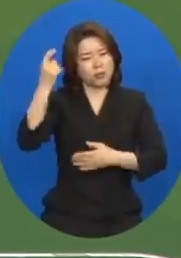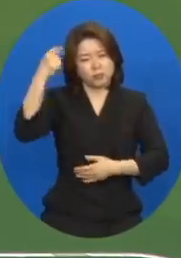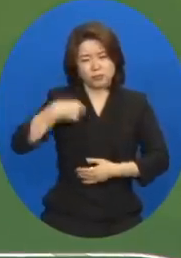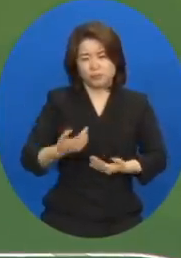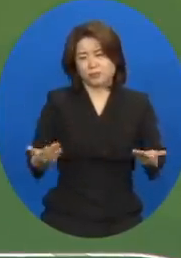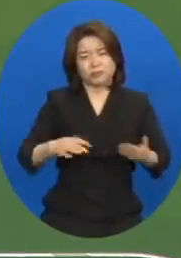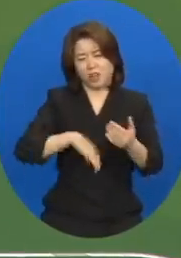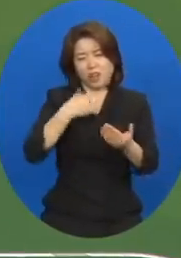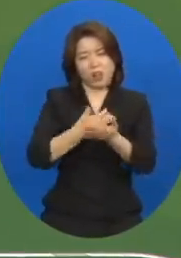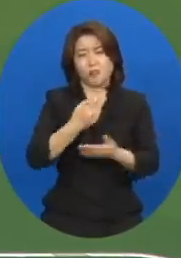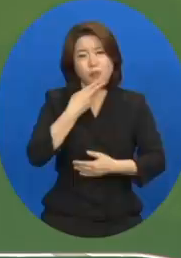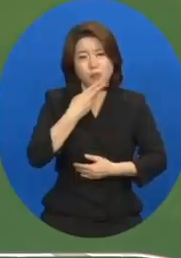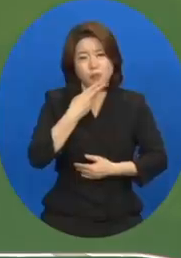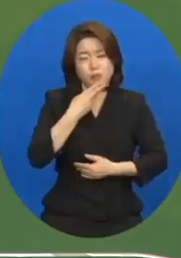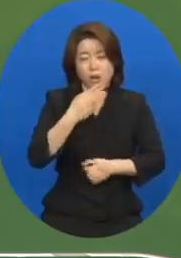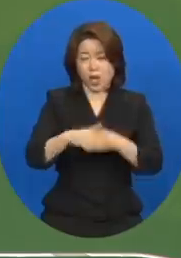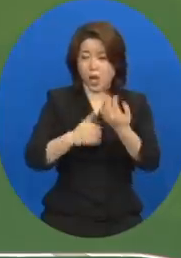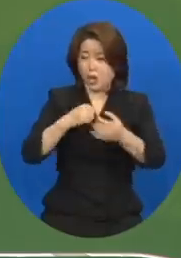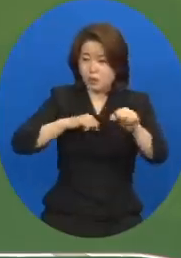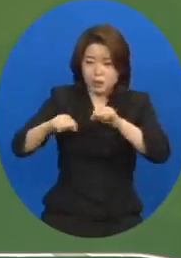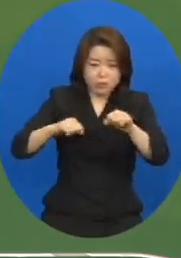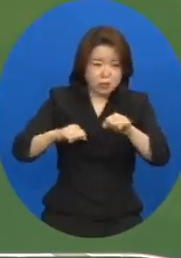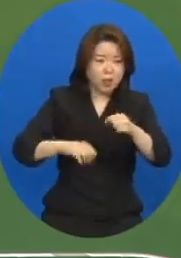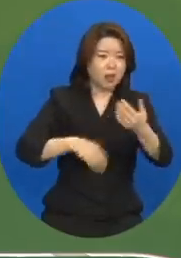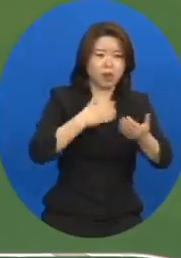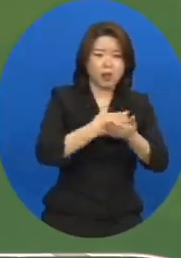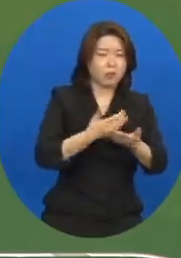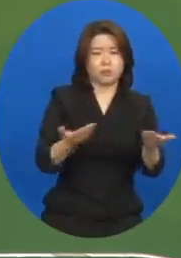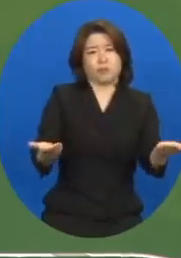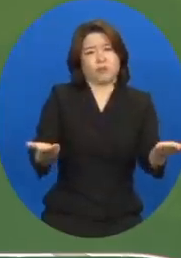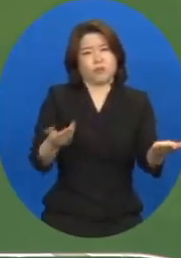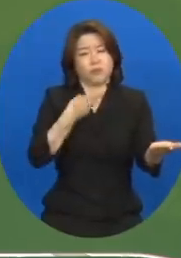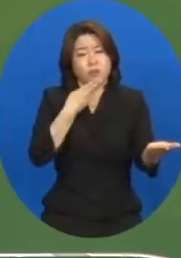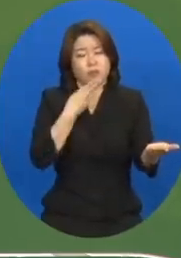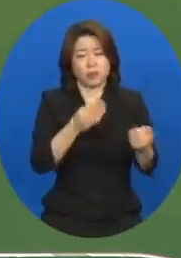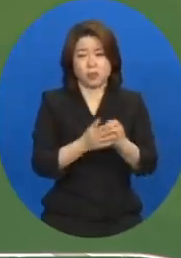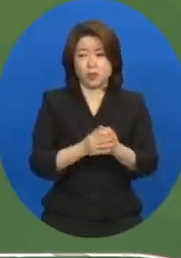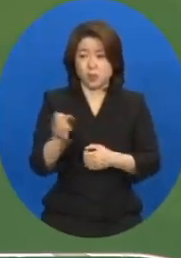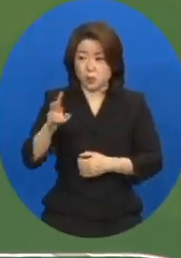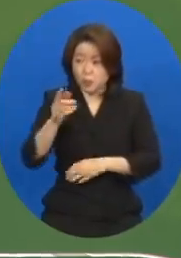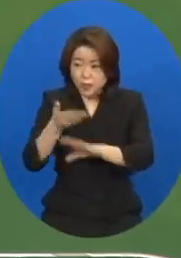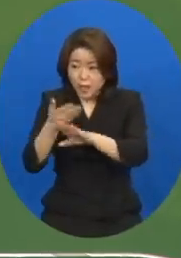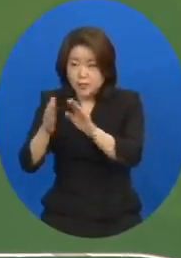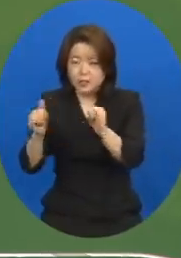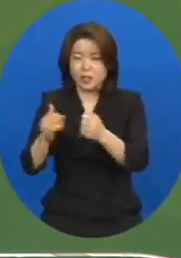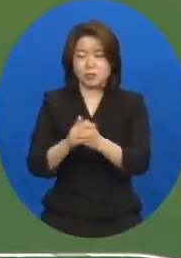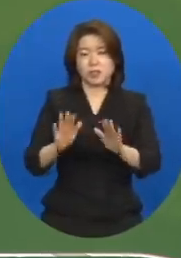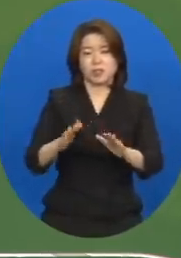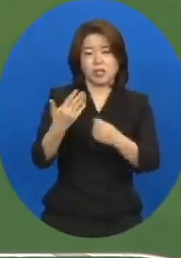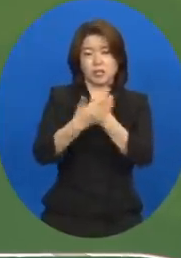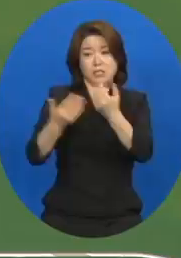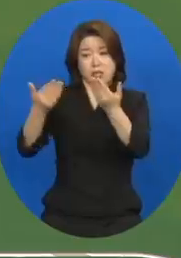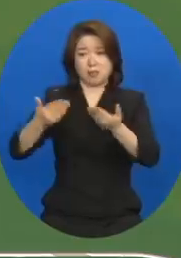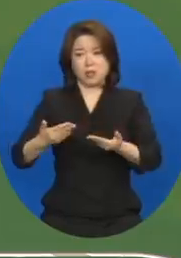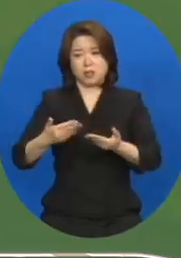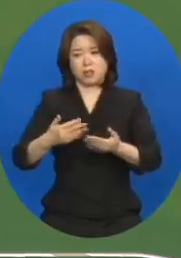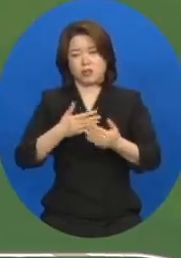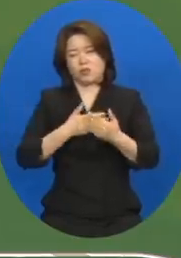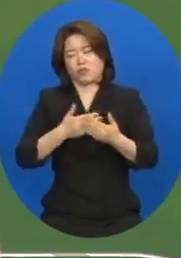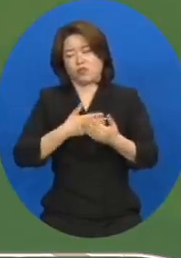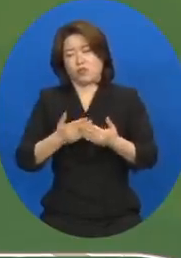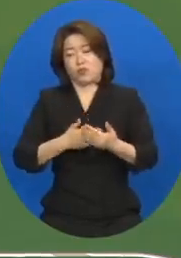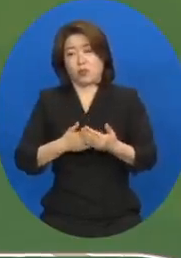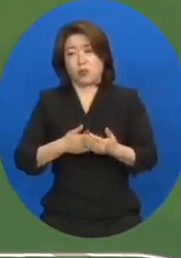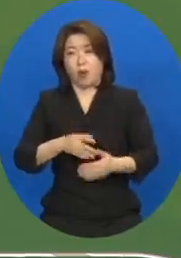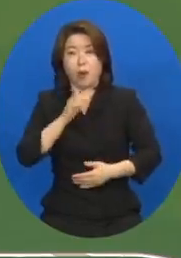게 없다는 거예요. 하나님의 역사 감동도 없다는 거예요. 어느 선교사님은 이제 은혜 받는 것이 무섭다는